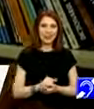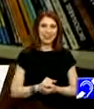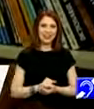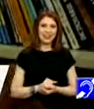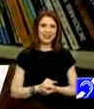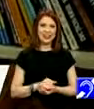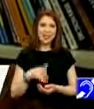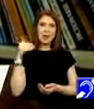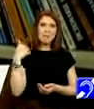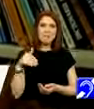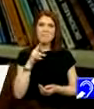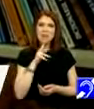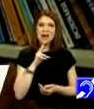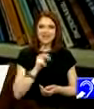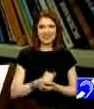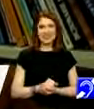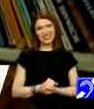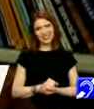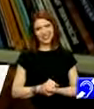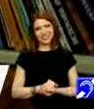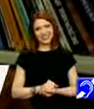Luni, marți,